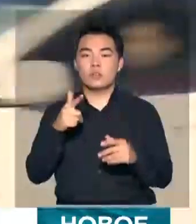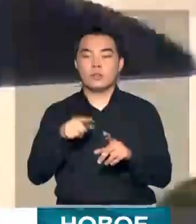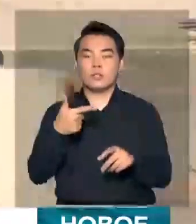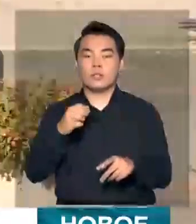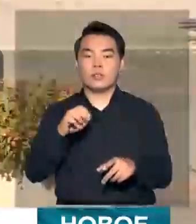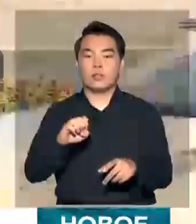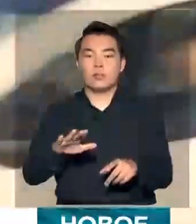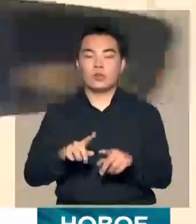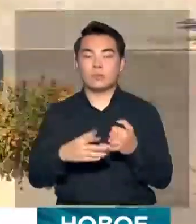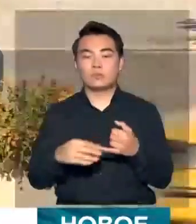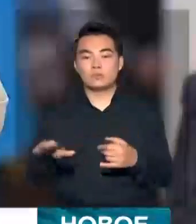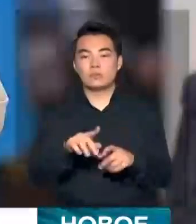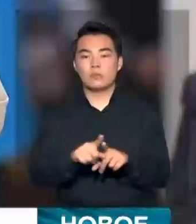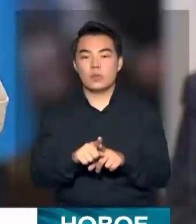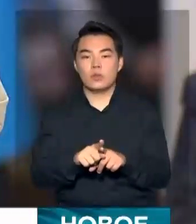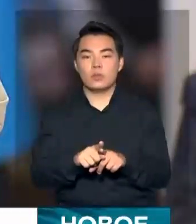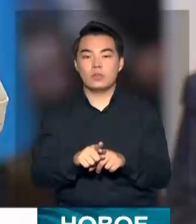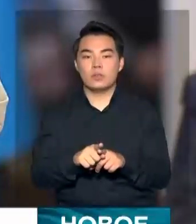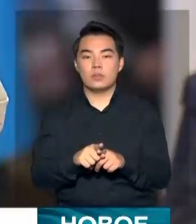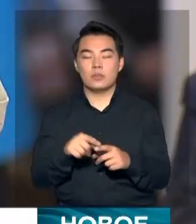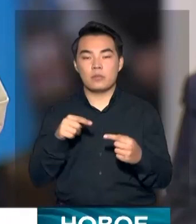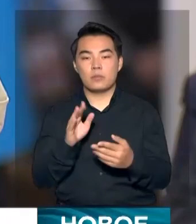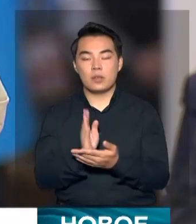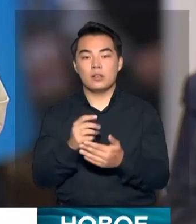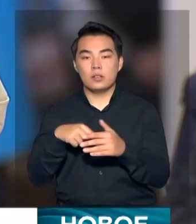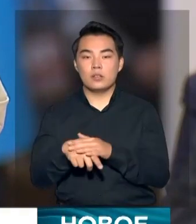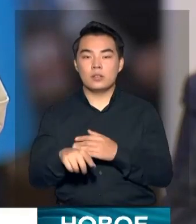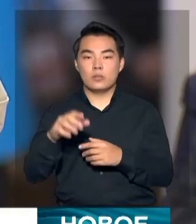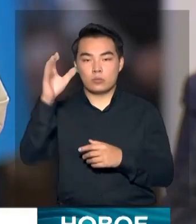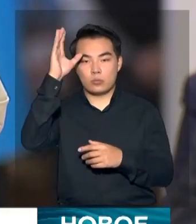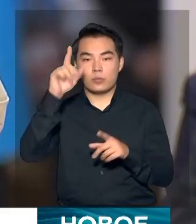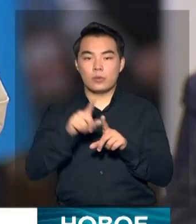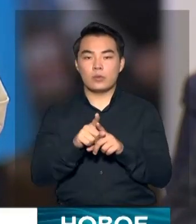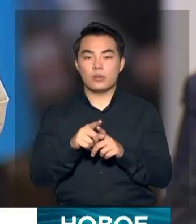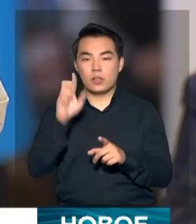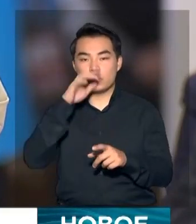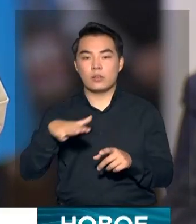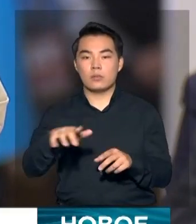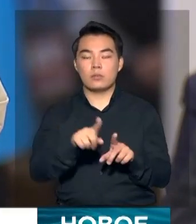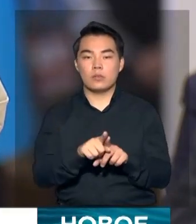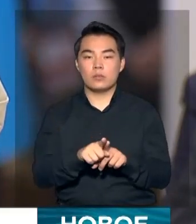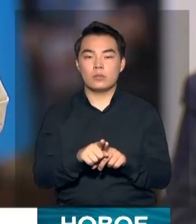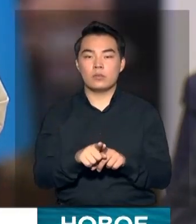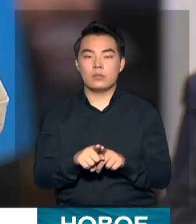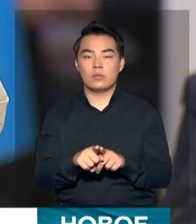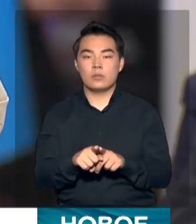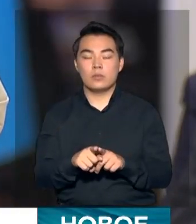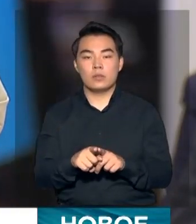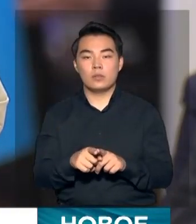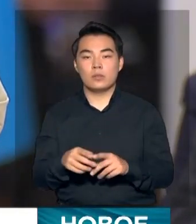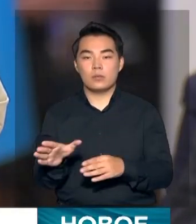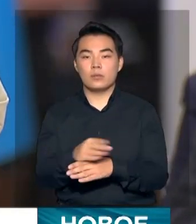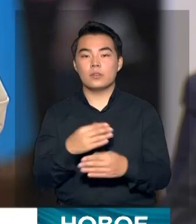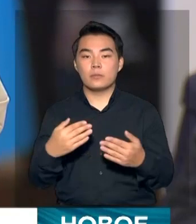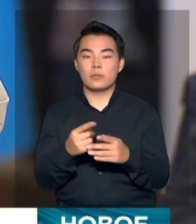геополитической напряженности. Түркі мемлекеттері ұйымы барша түркі әлемдегі халықтарды